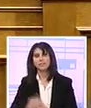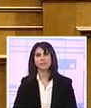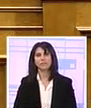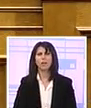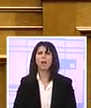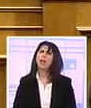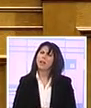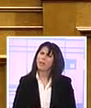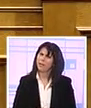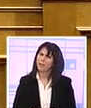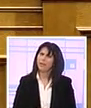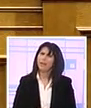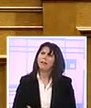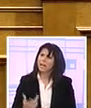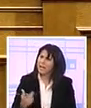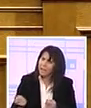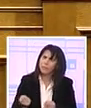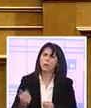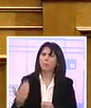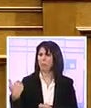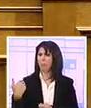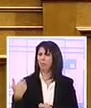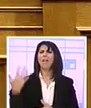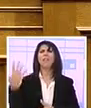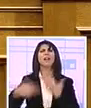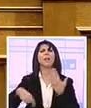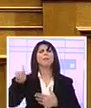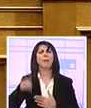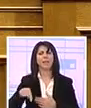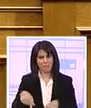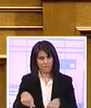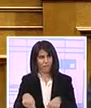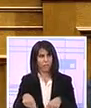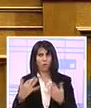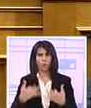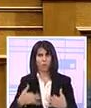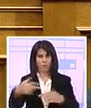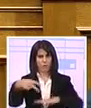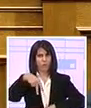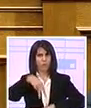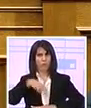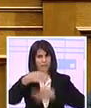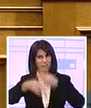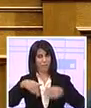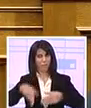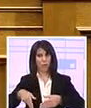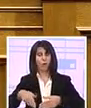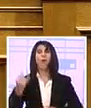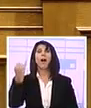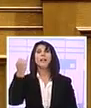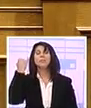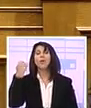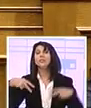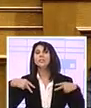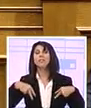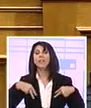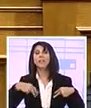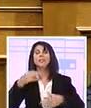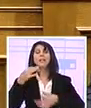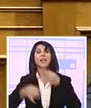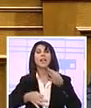τίποτα άλλο δηλαδή, αλλά πριν από καμιά δεκαπενταριά μέρες σε αυτή την αίθουσα, σε αυτό το βήμα, ο αντιπρόεδρος της κυβέρνησης μίλησε